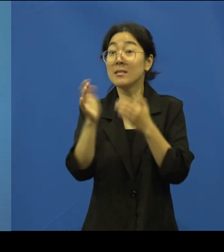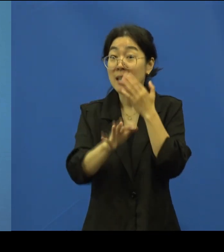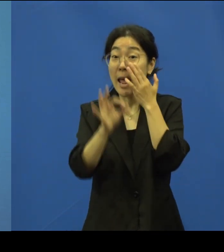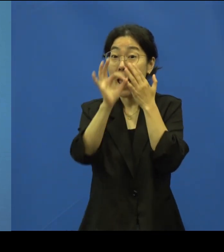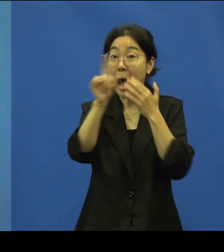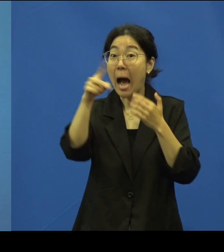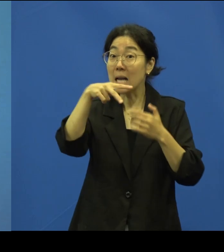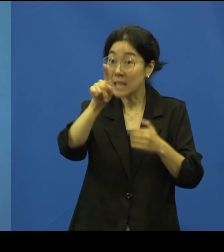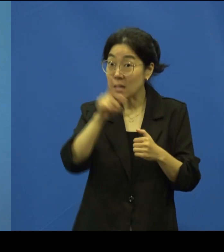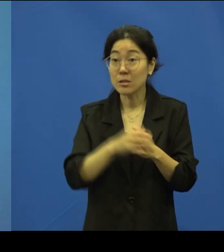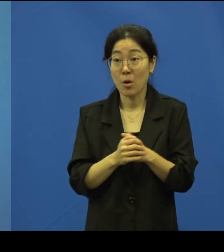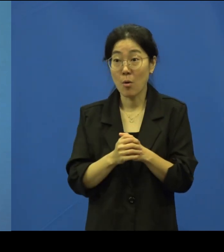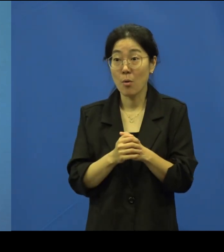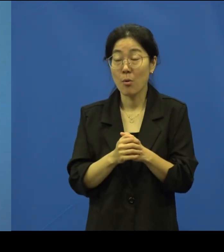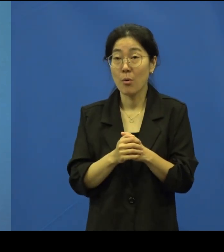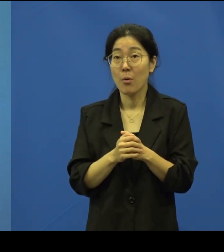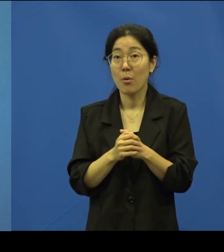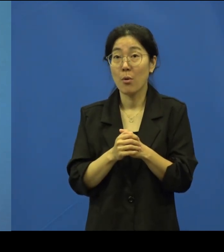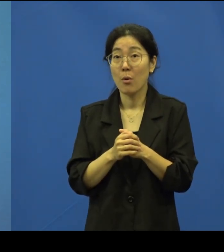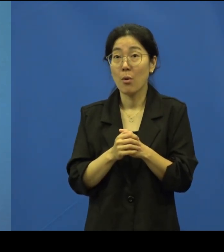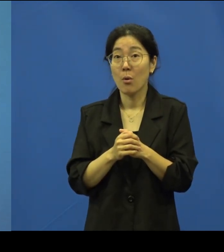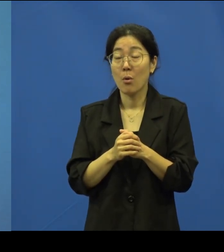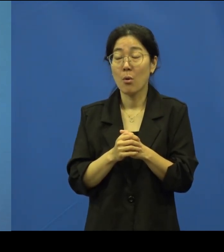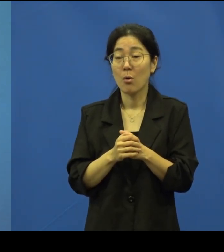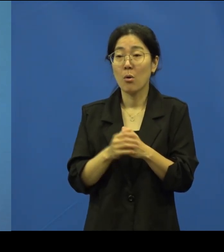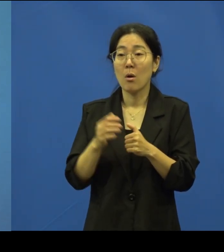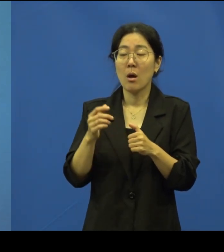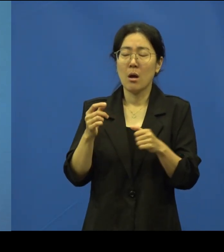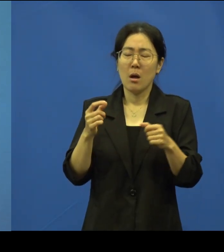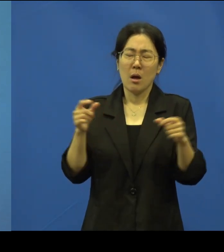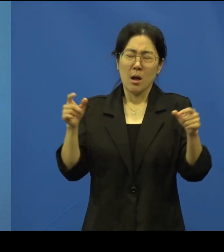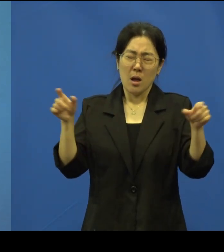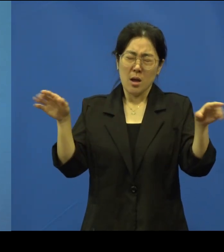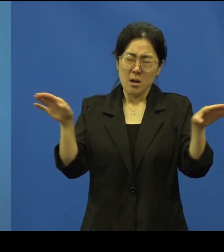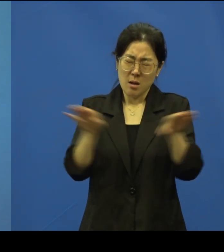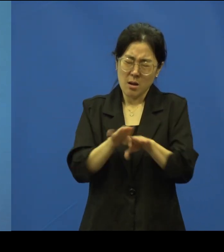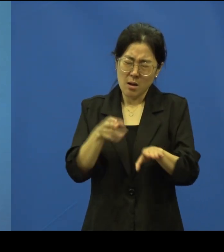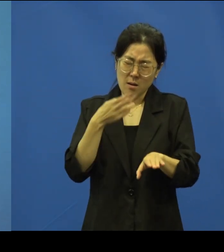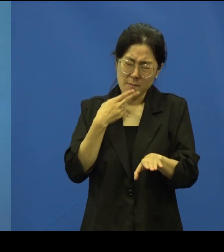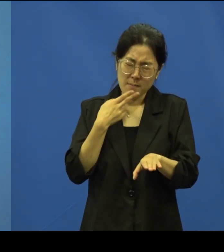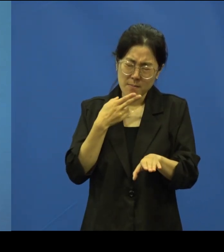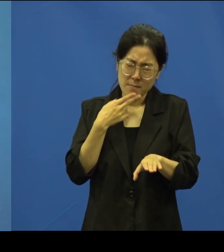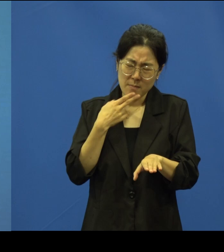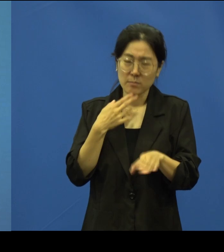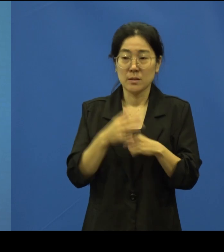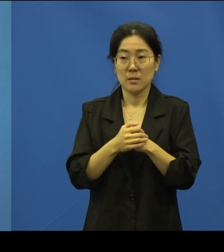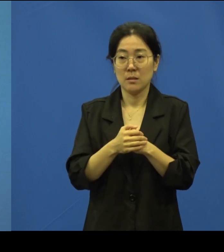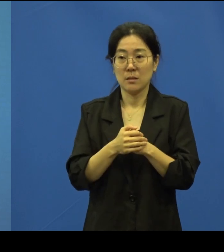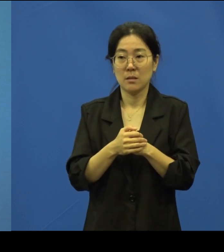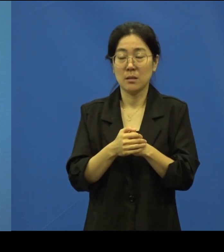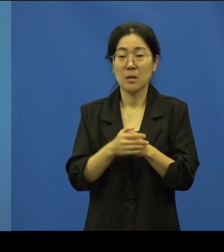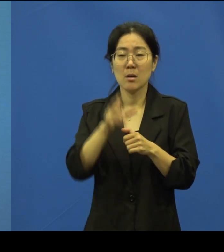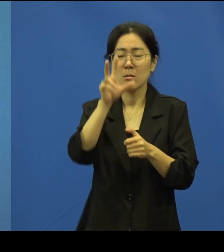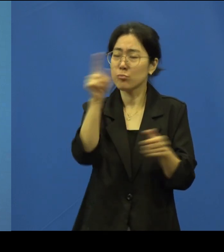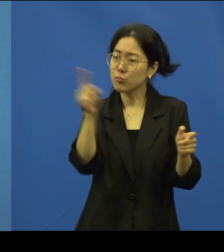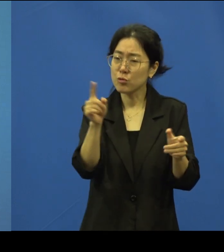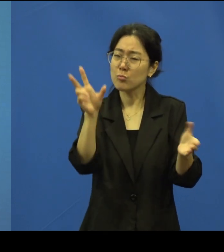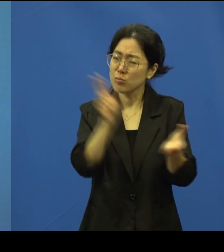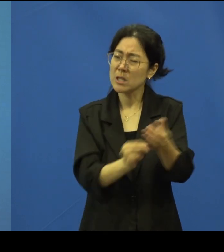지혜가 뭡니까? 내가 하나님만 전심으로 찾았더니 10년 평안을 주셨어요.